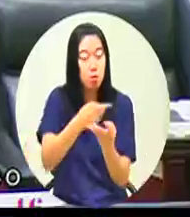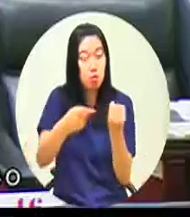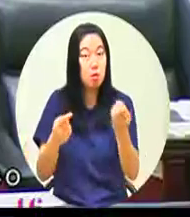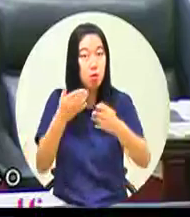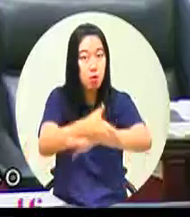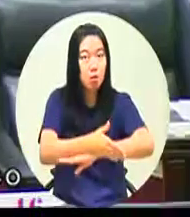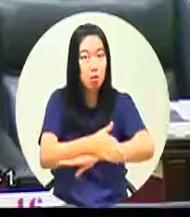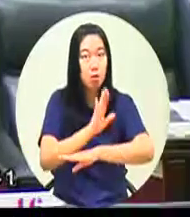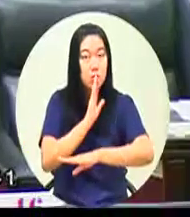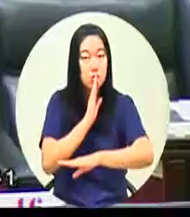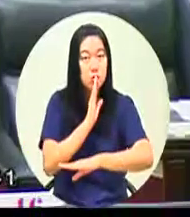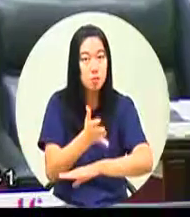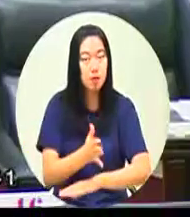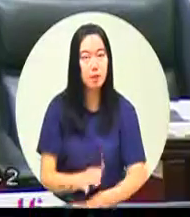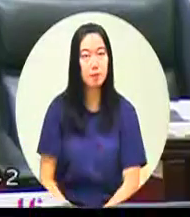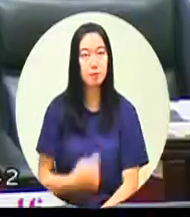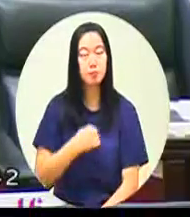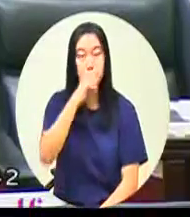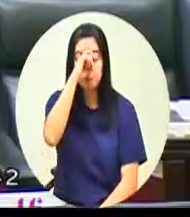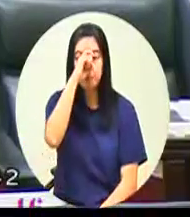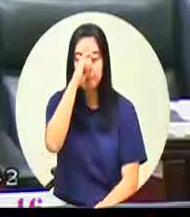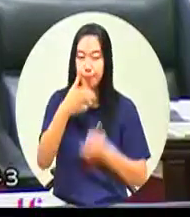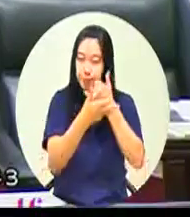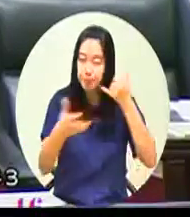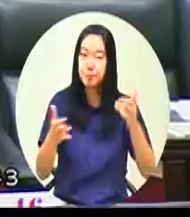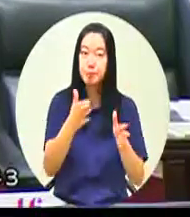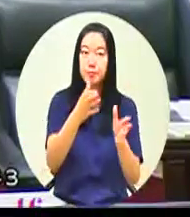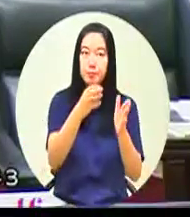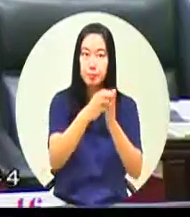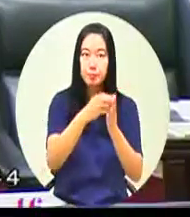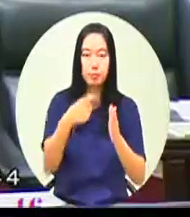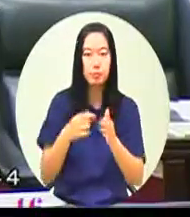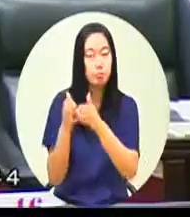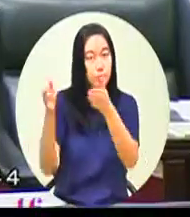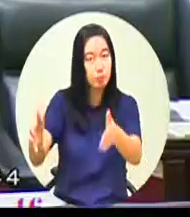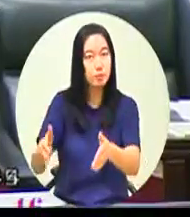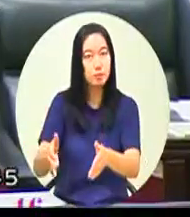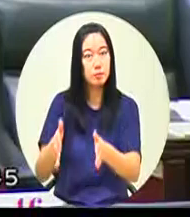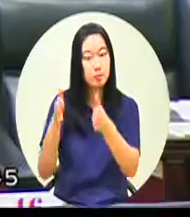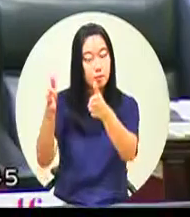啊，我希望讲咱海洋局家是唔是对咱的